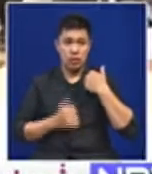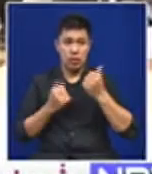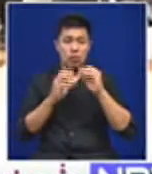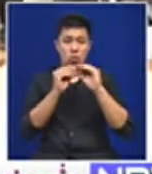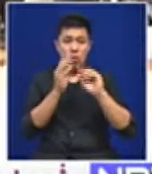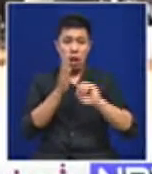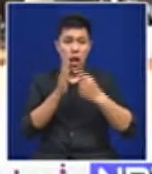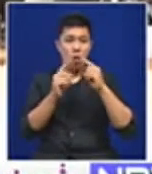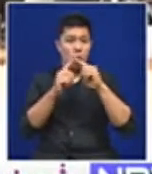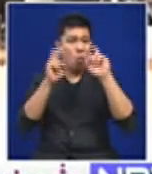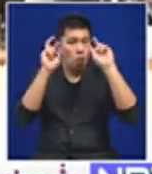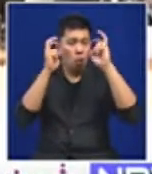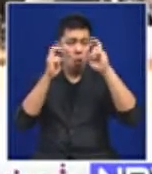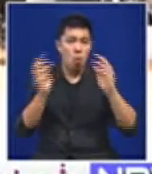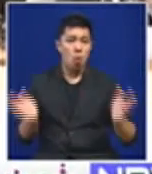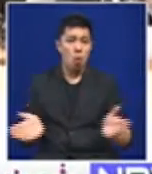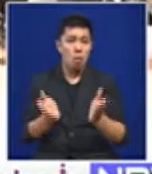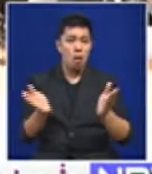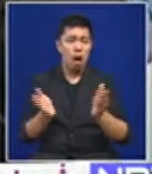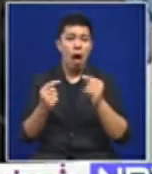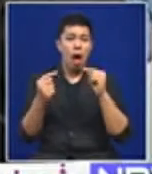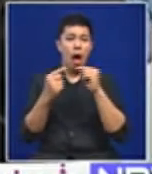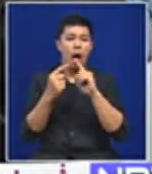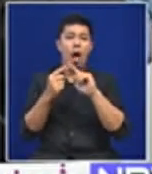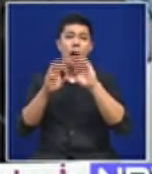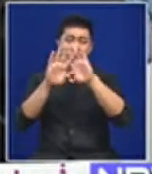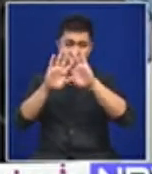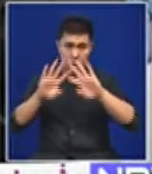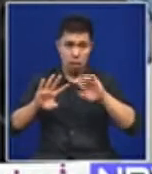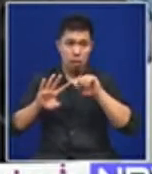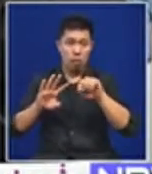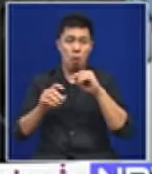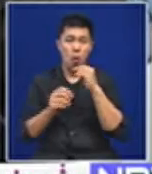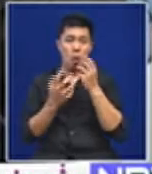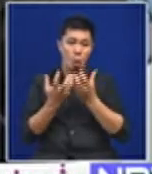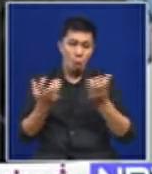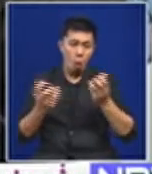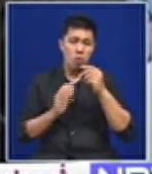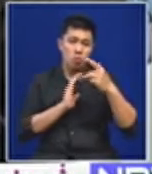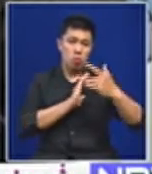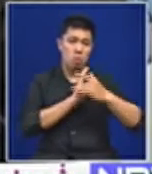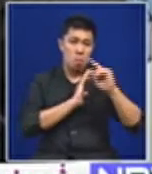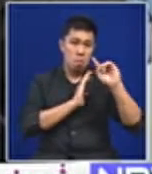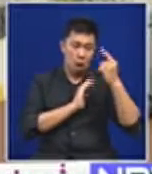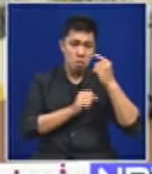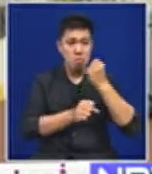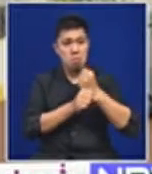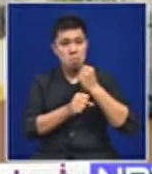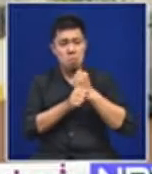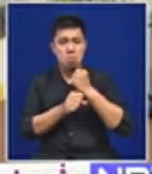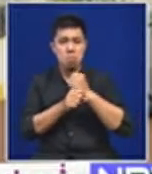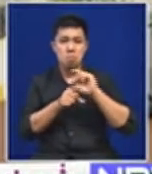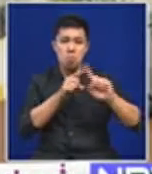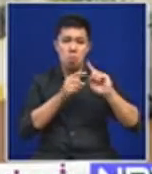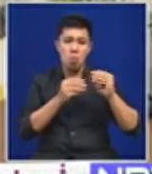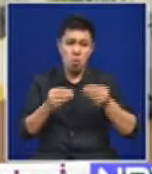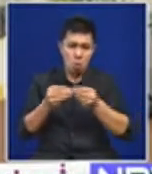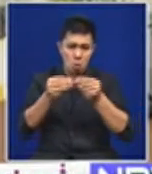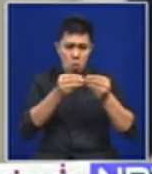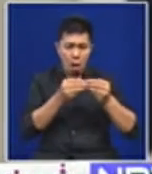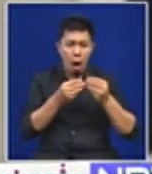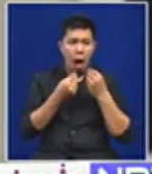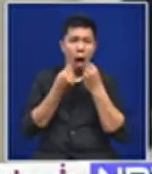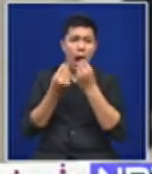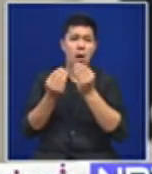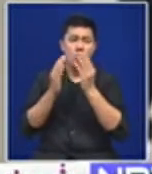แรกในหัวข้อการส่งเสริมความมั่งคั่งของภูมิภาคโดยผ่านนวัตกรรมและการประกอบการบนหลักการความเป็นหุ้นส่วนเพื่อประชา